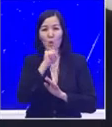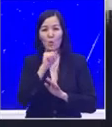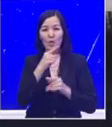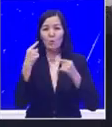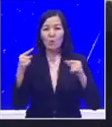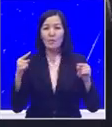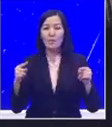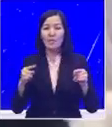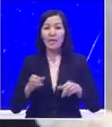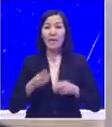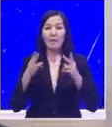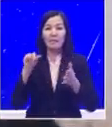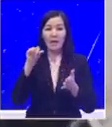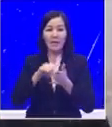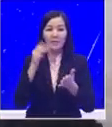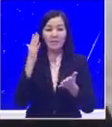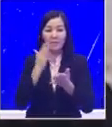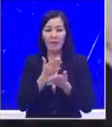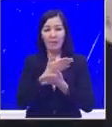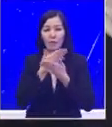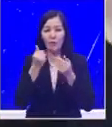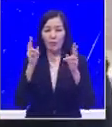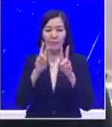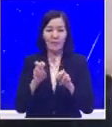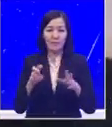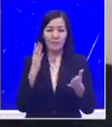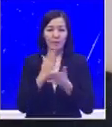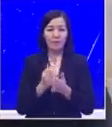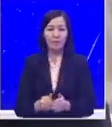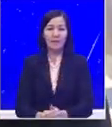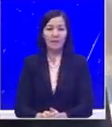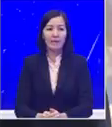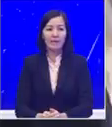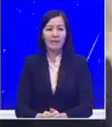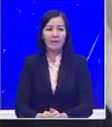ұрылардың өзге де ашылмаған қылмыстарға қатыстылығын тексеріп жатыр.